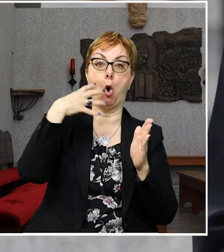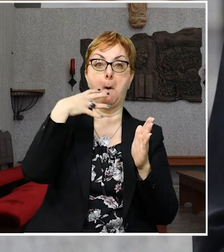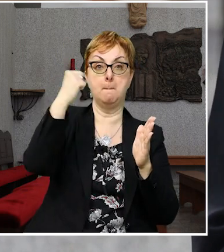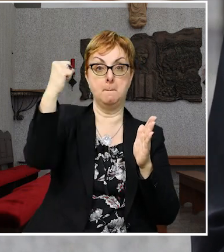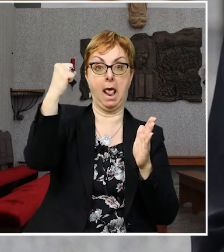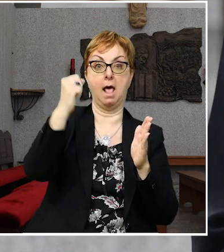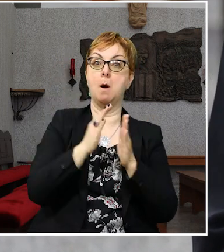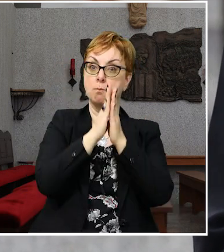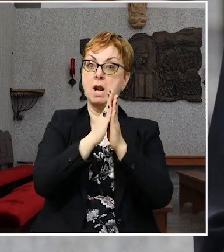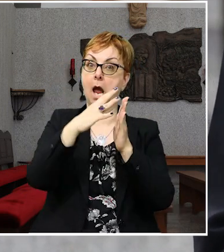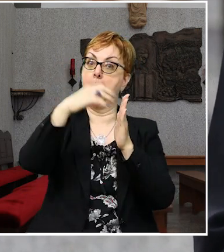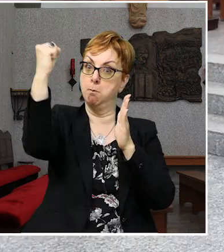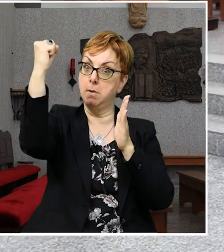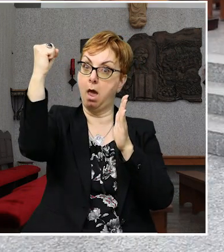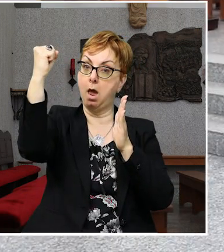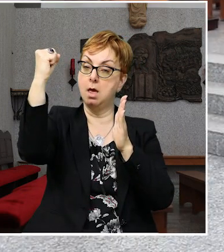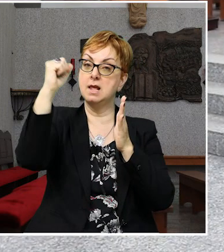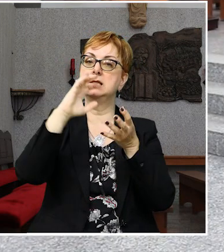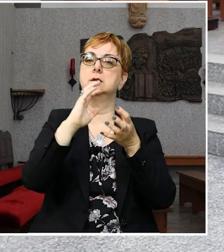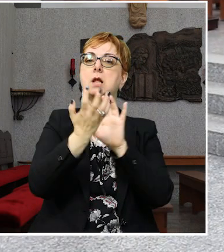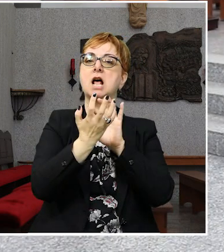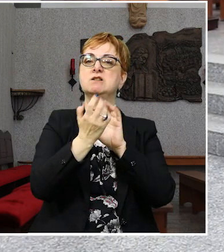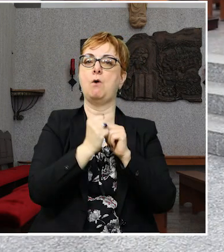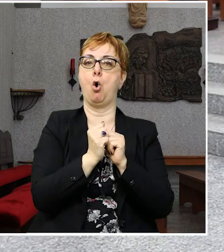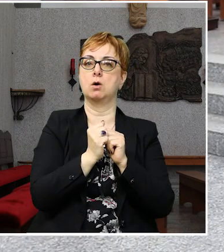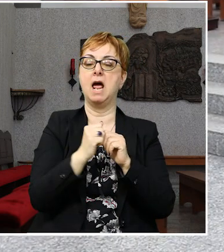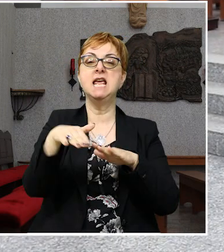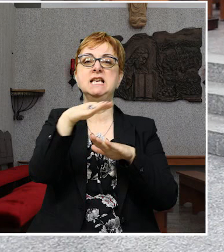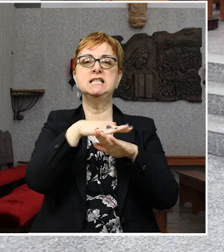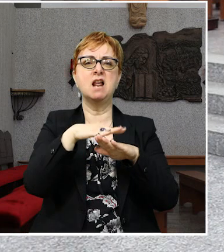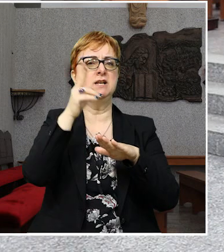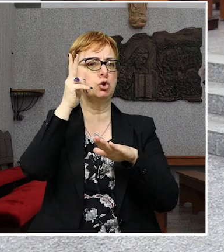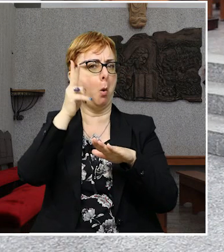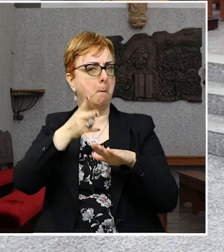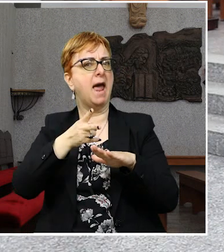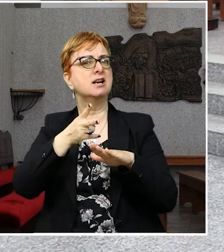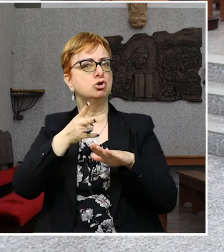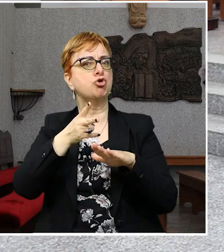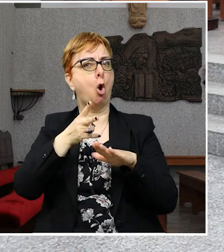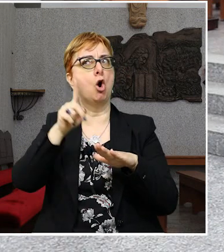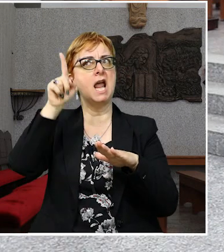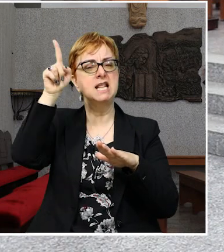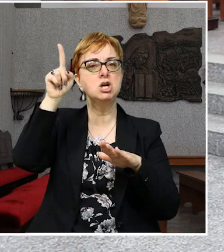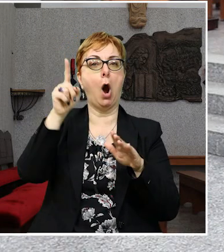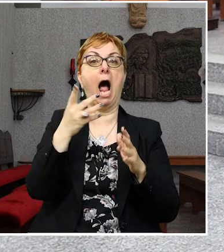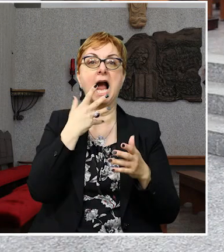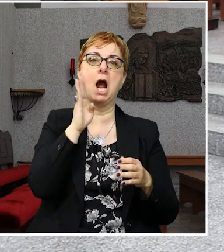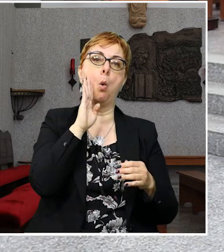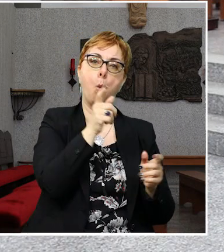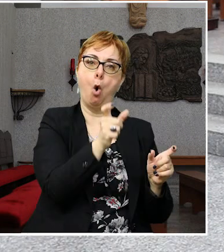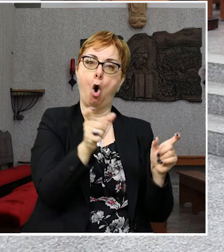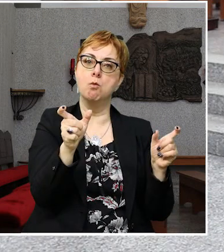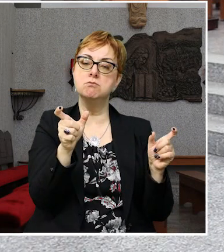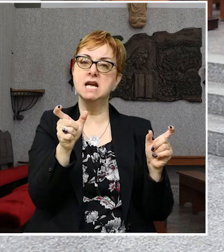mano, Dio la trasforma. Il peggior servizio che si possa rendere a Dio e anche